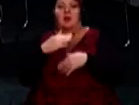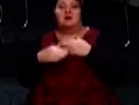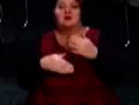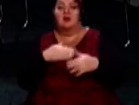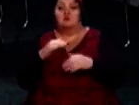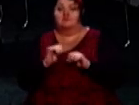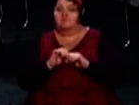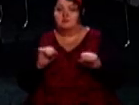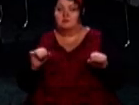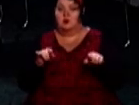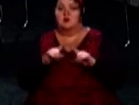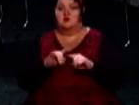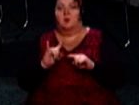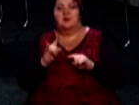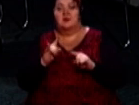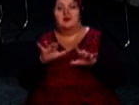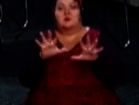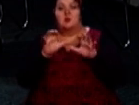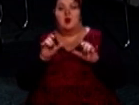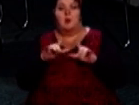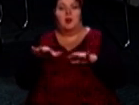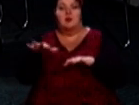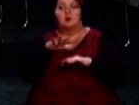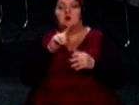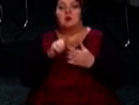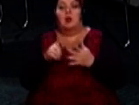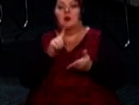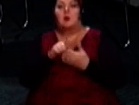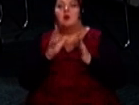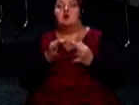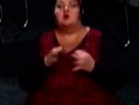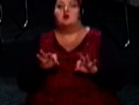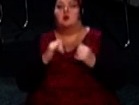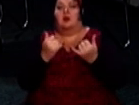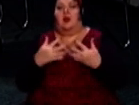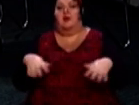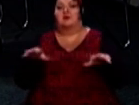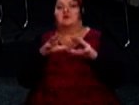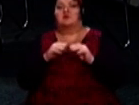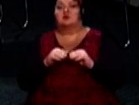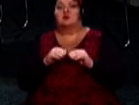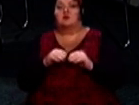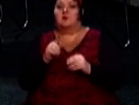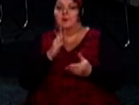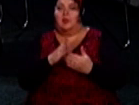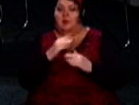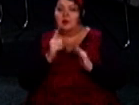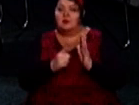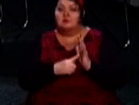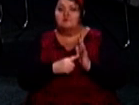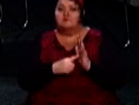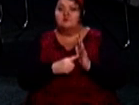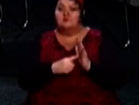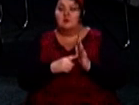сприймала простір таким, який має бути доступний для всіх. Шановні гості, чи маєте запитання до Ірини Станіславівни